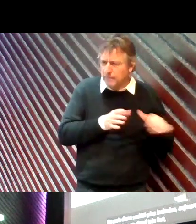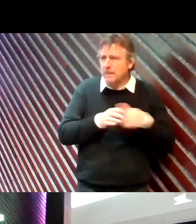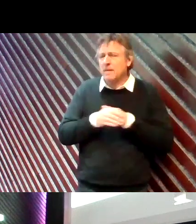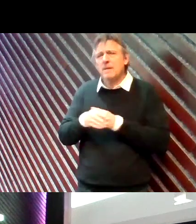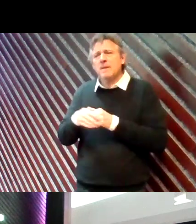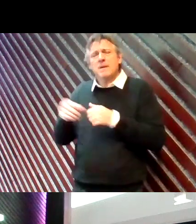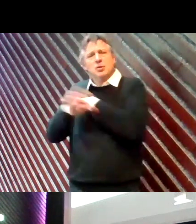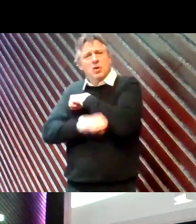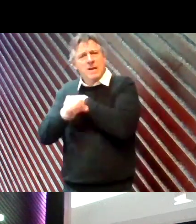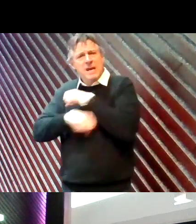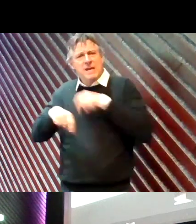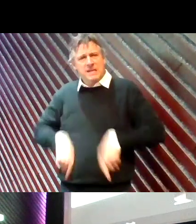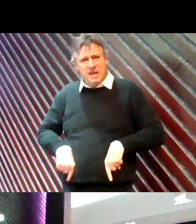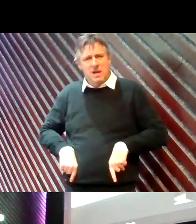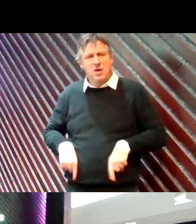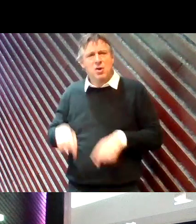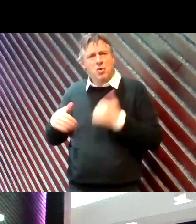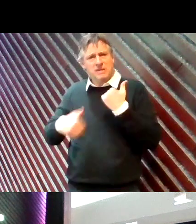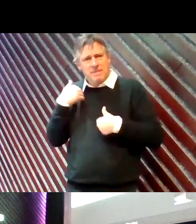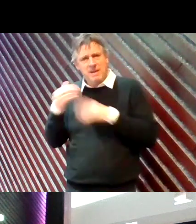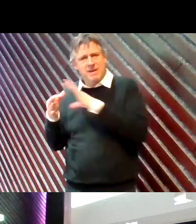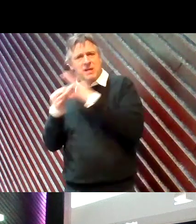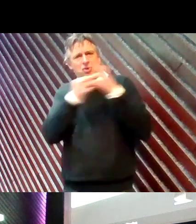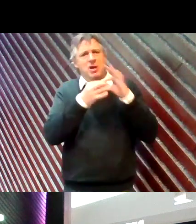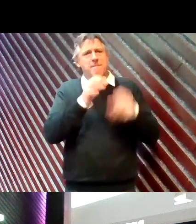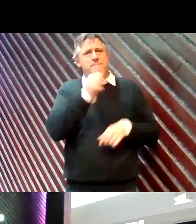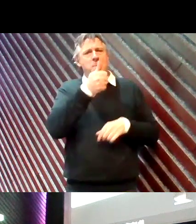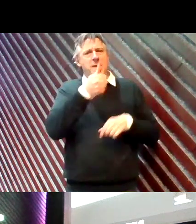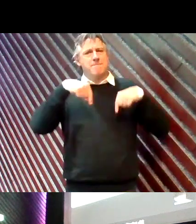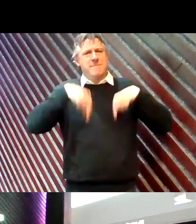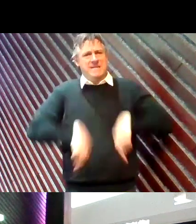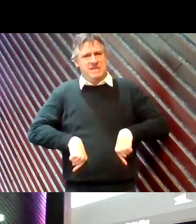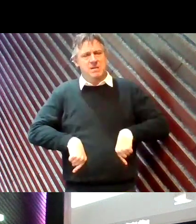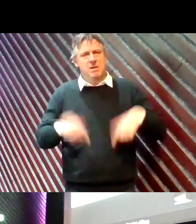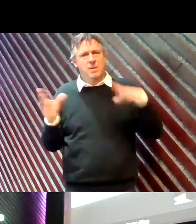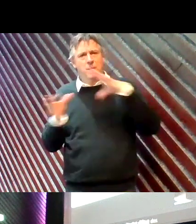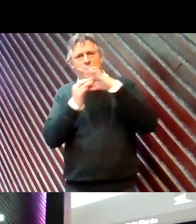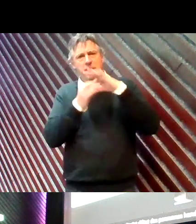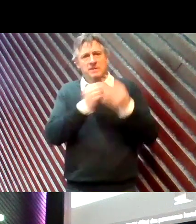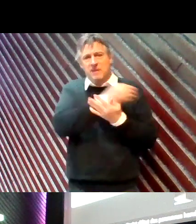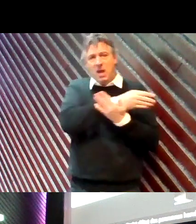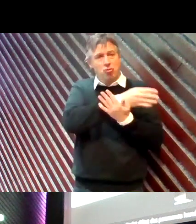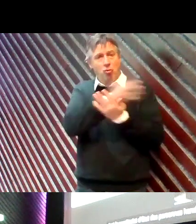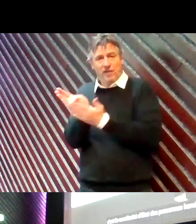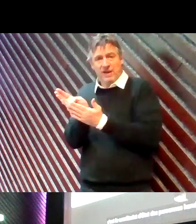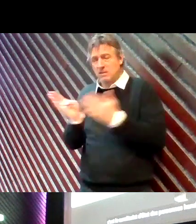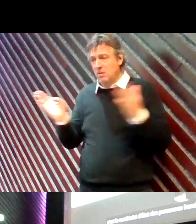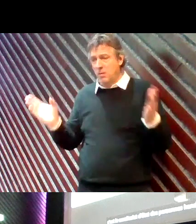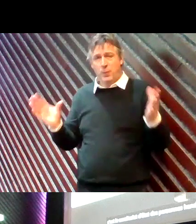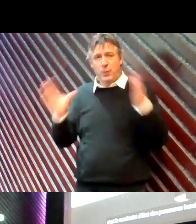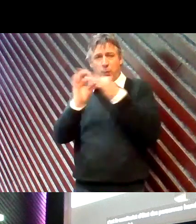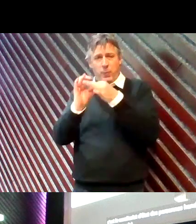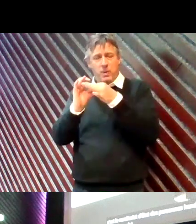des personnes en situation de handicap qui rattachée au niveau du premier ministre, ce qui donne un périmètre transverse. C'est